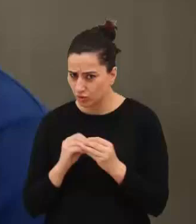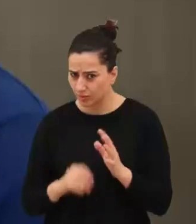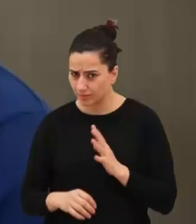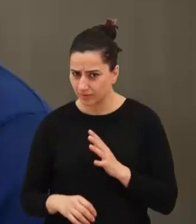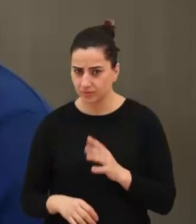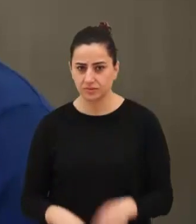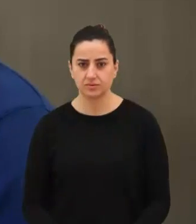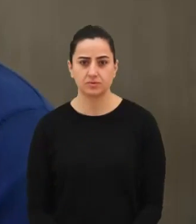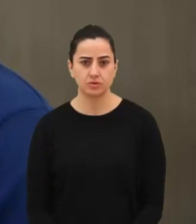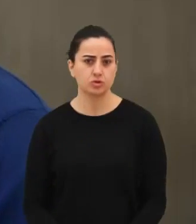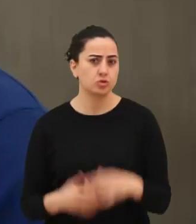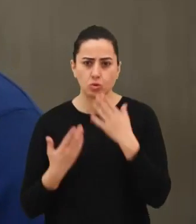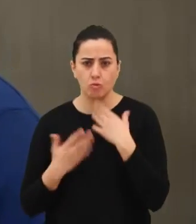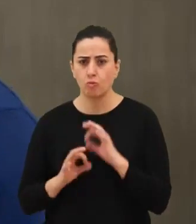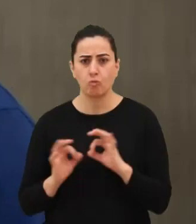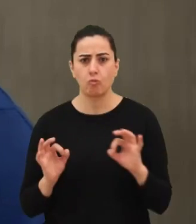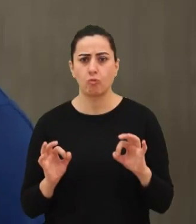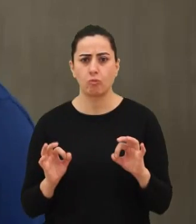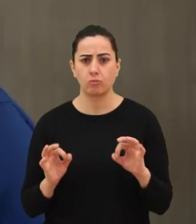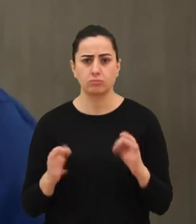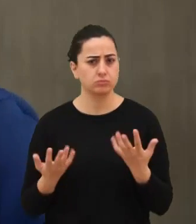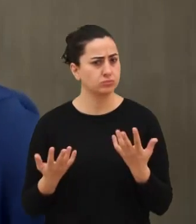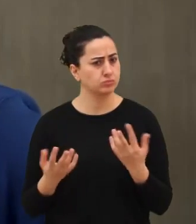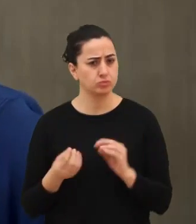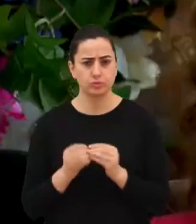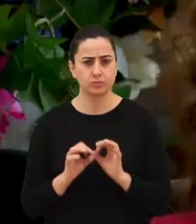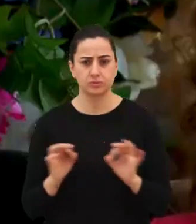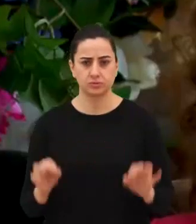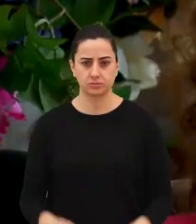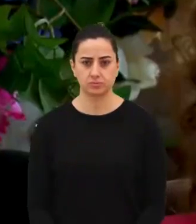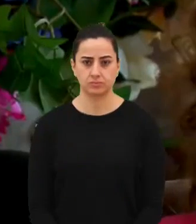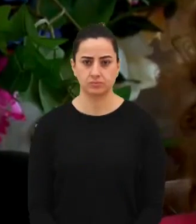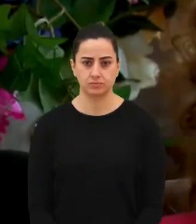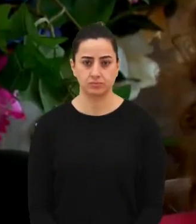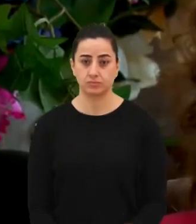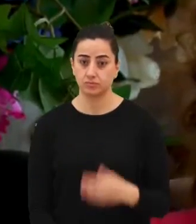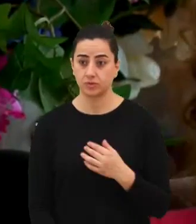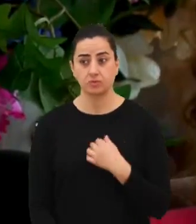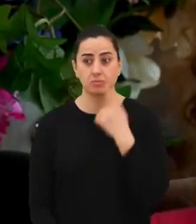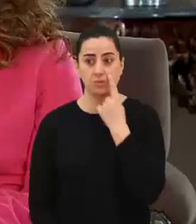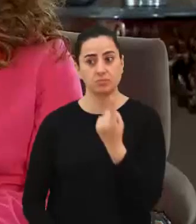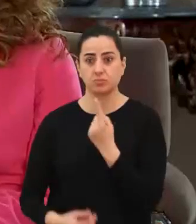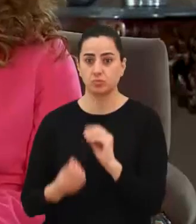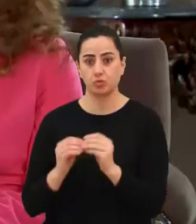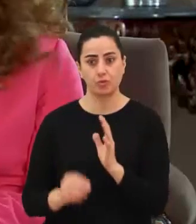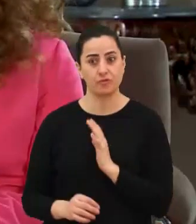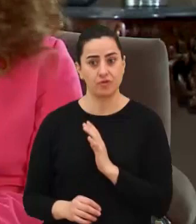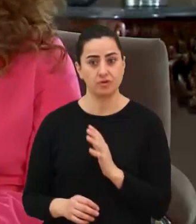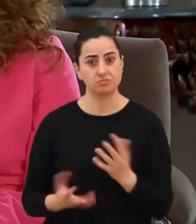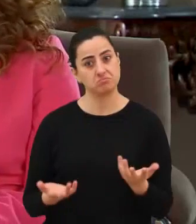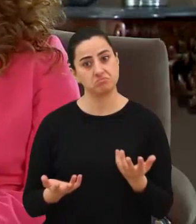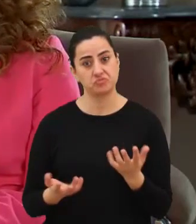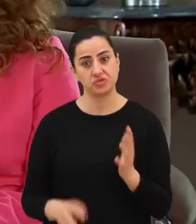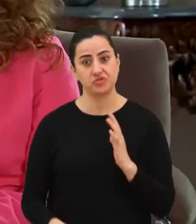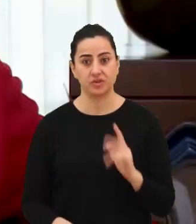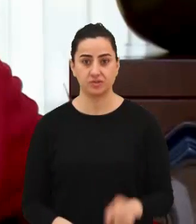var? Yani yok, ne sorun olabilir ki? Bence bir sorun var. Vallahi bence de